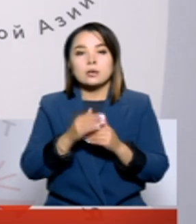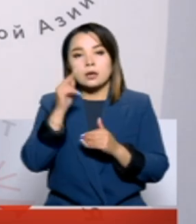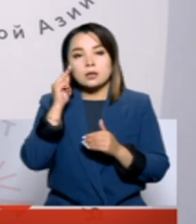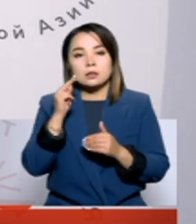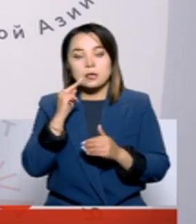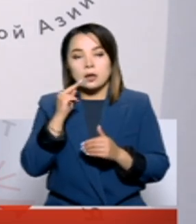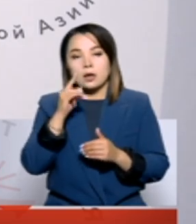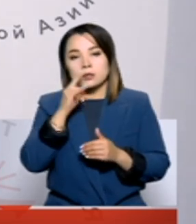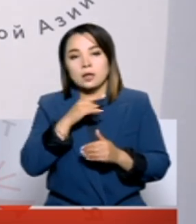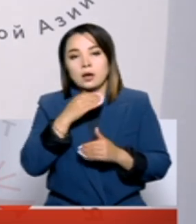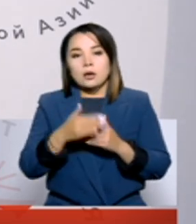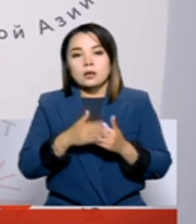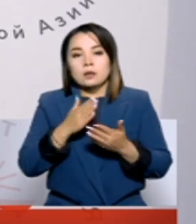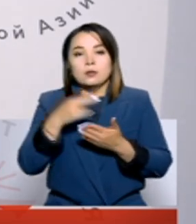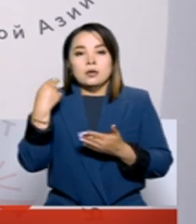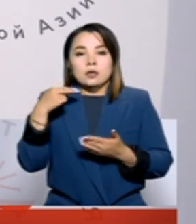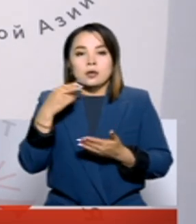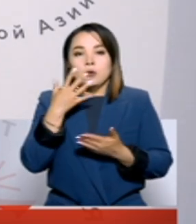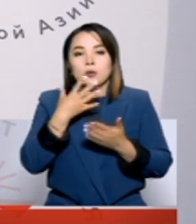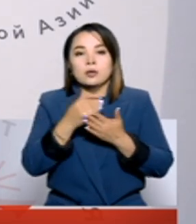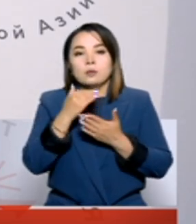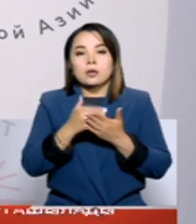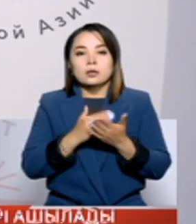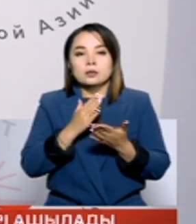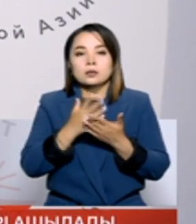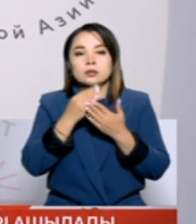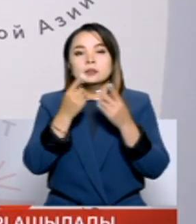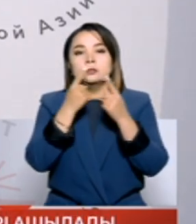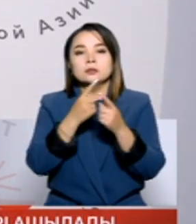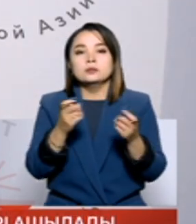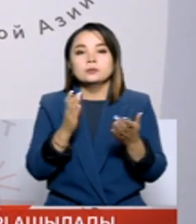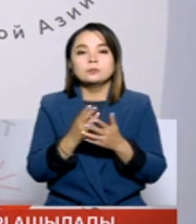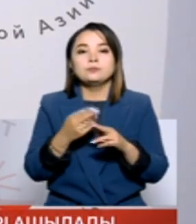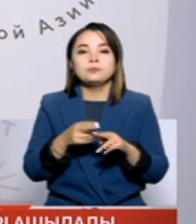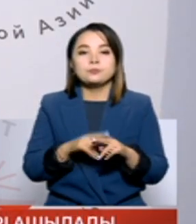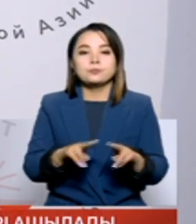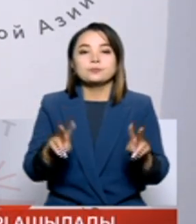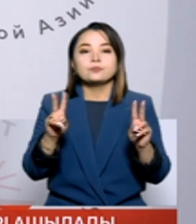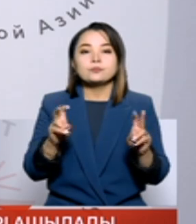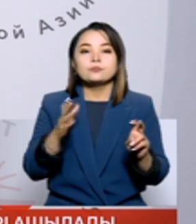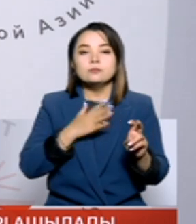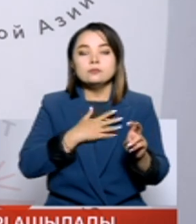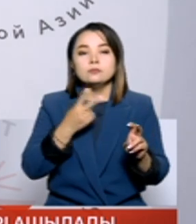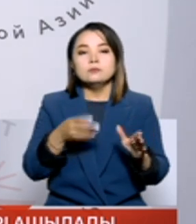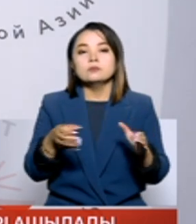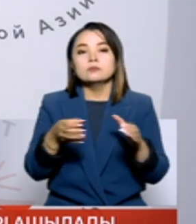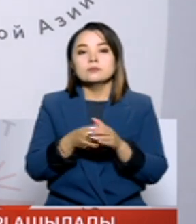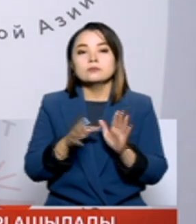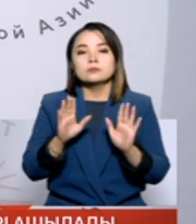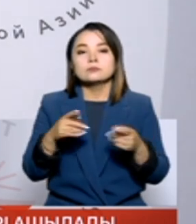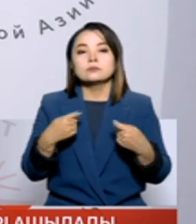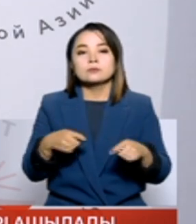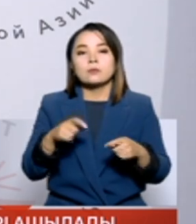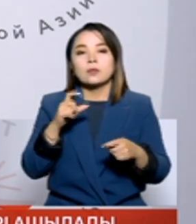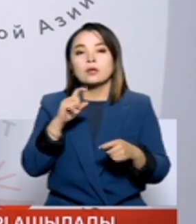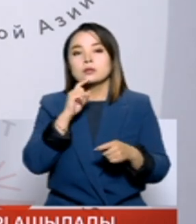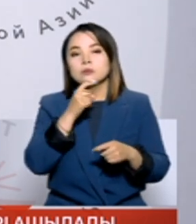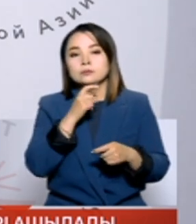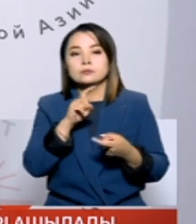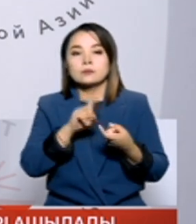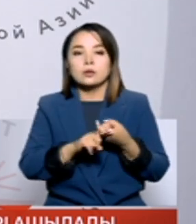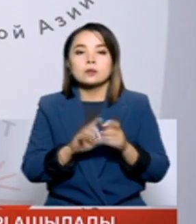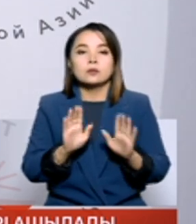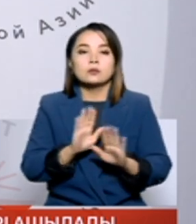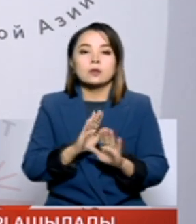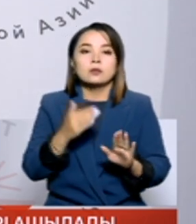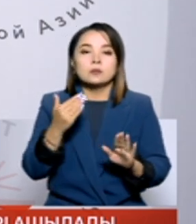Қытай президенттері өздерінің бағдарламалық мақалаларын жариялады. Бұл мақалалардан біз екі тараптың тек сауда экономикалық байланысы